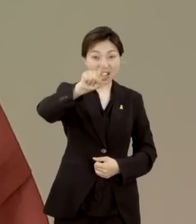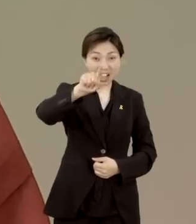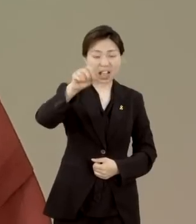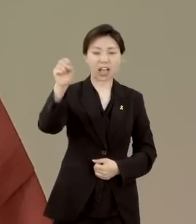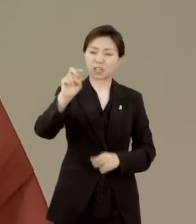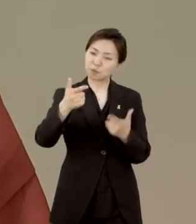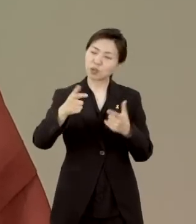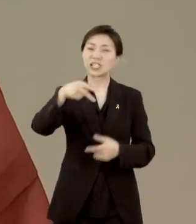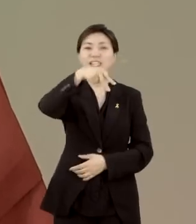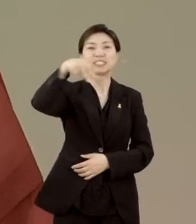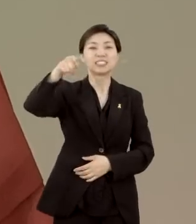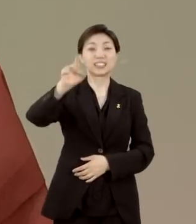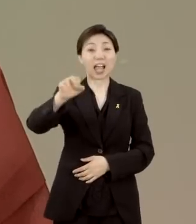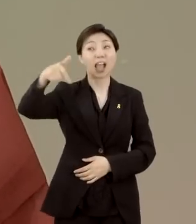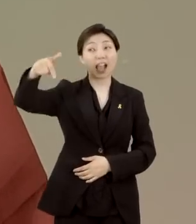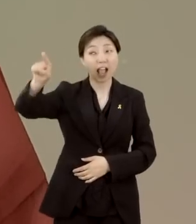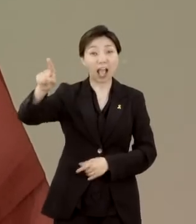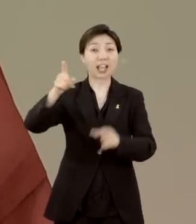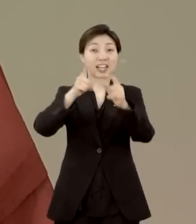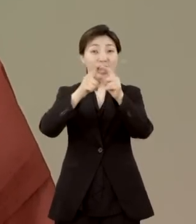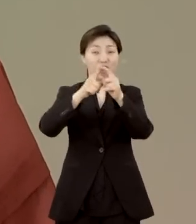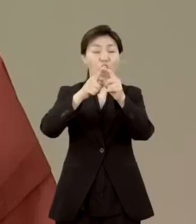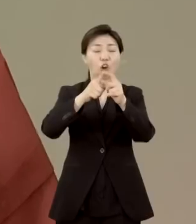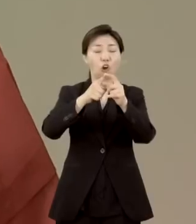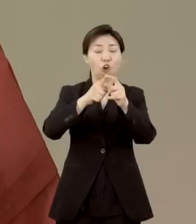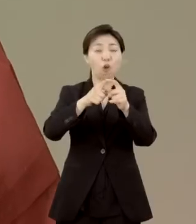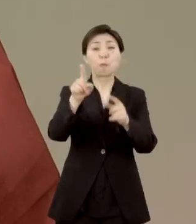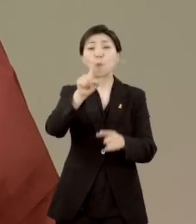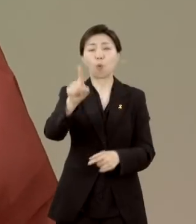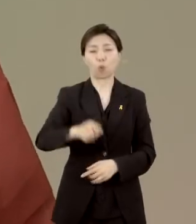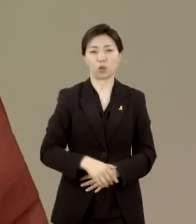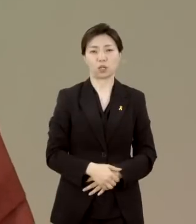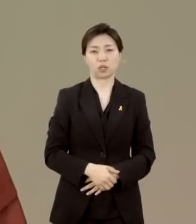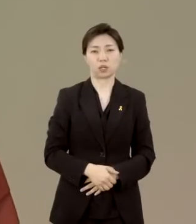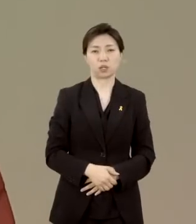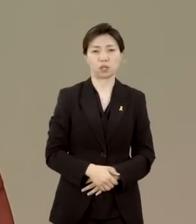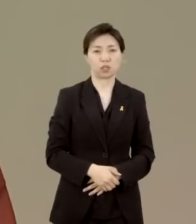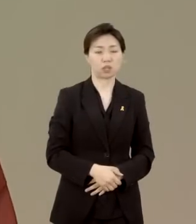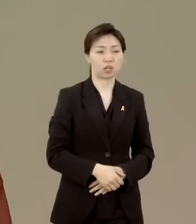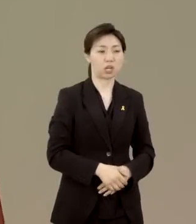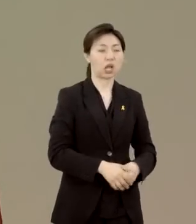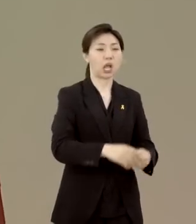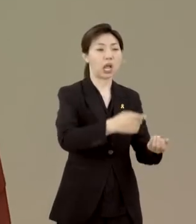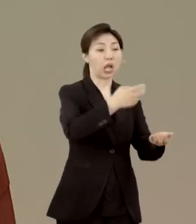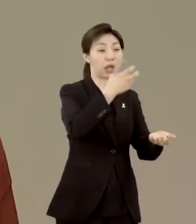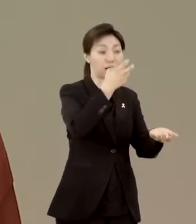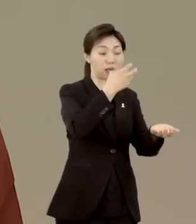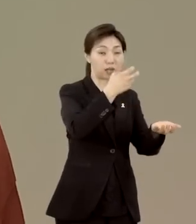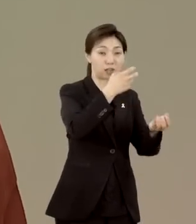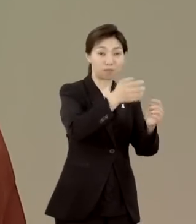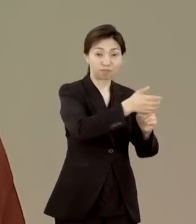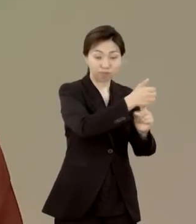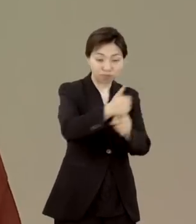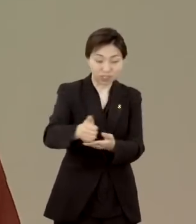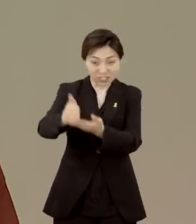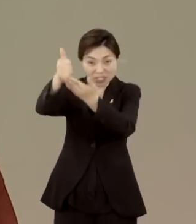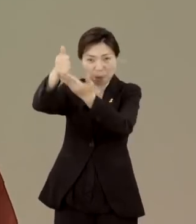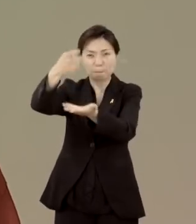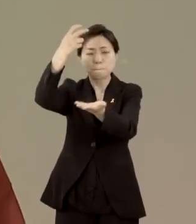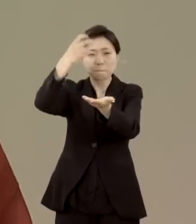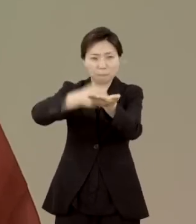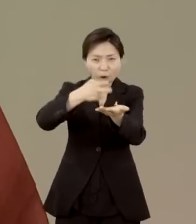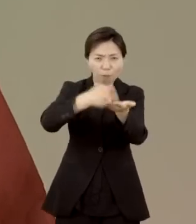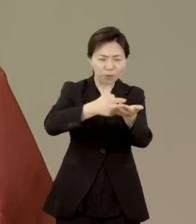쌍가라고도 부르고 쓴가라고도 해요 불법승 승가 쓴가는 화합된